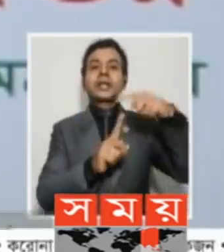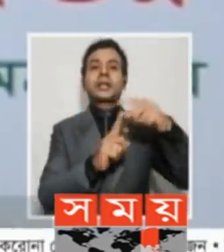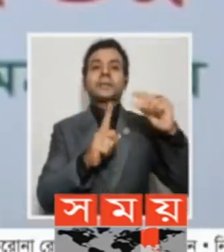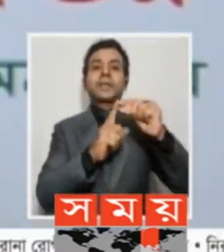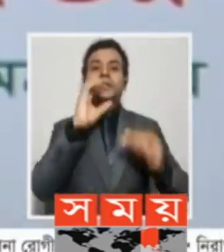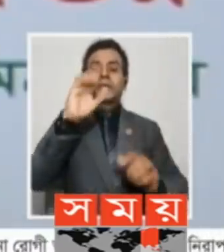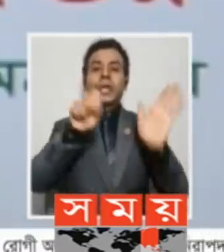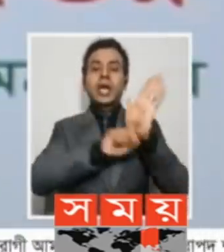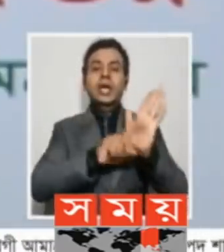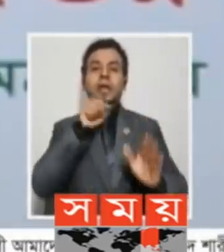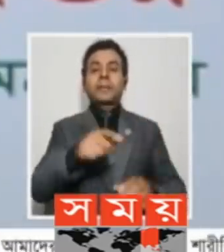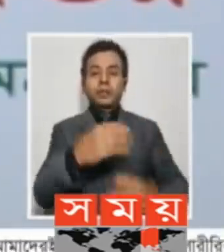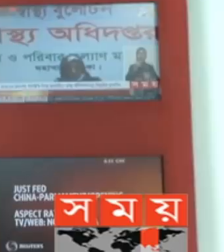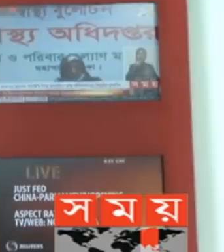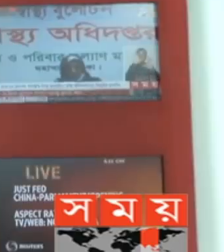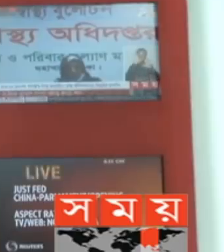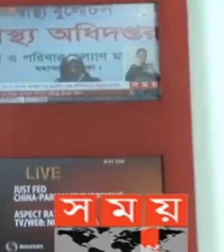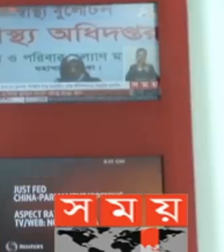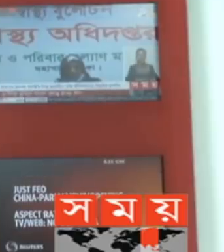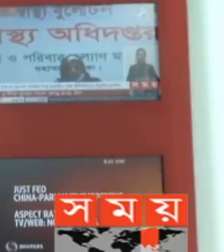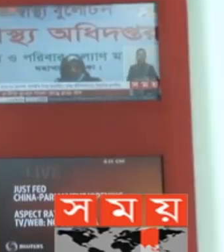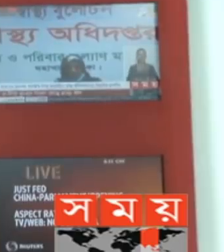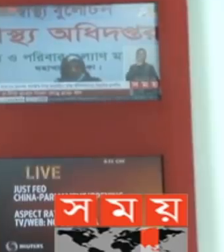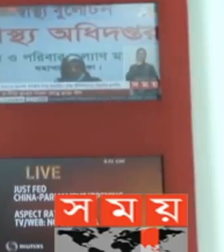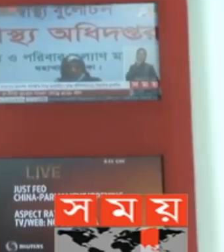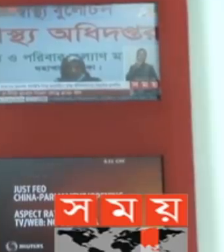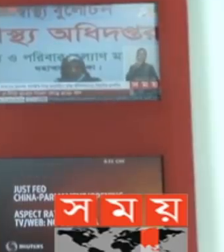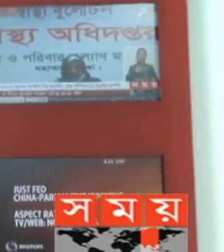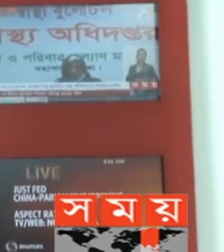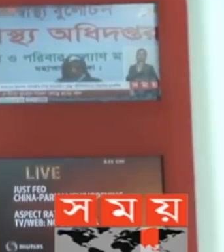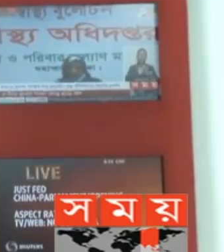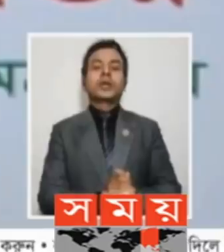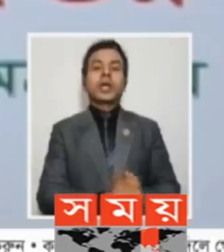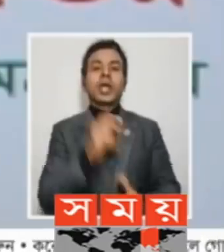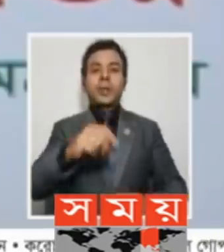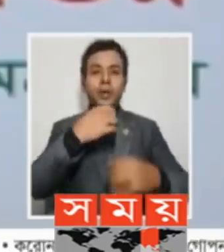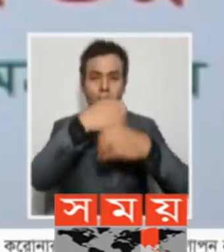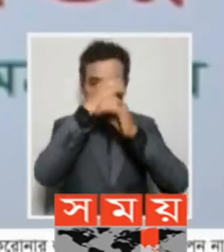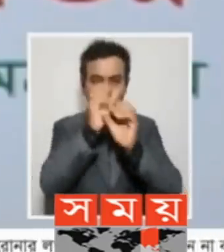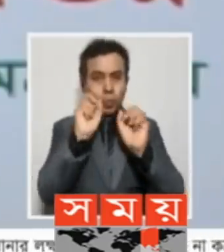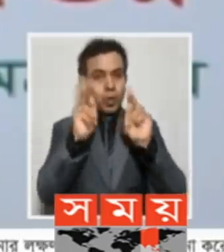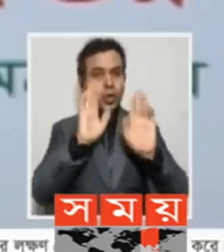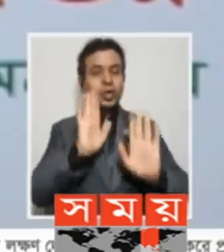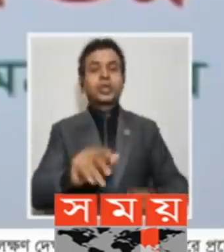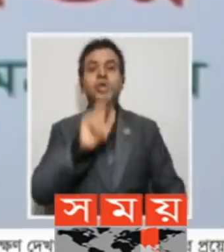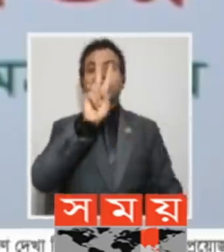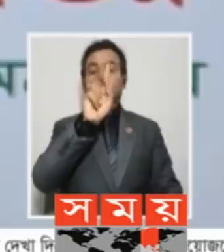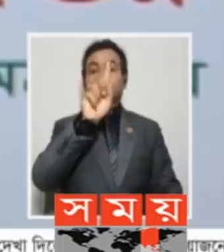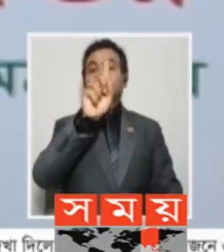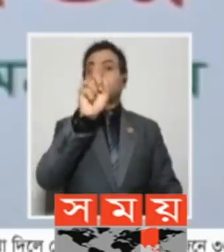হয়েছে 10,174টি এবং নমুনা পরীক্ষা হয়েছে 10,262টি। এ পর্যন্ত নমুনা পরীক্ষা